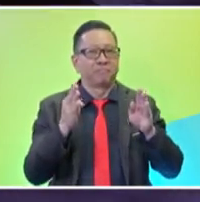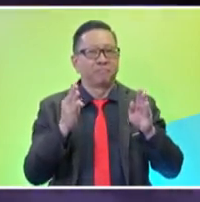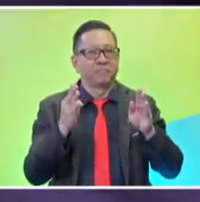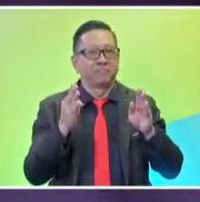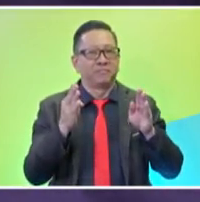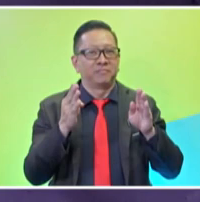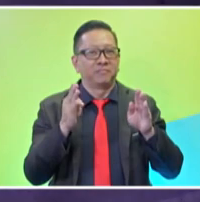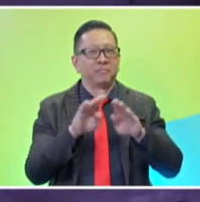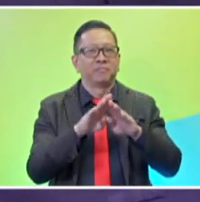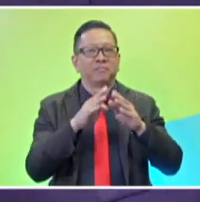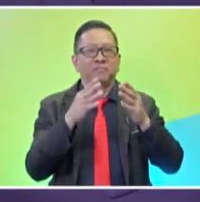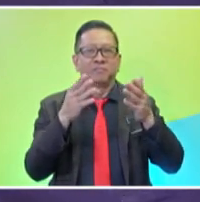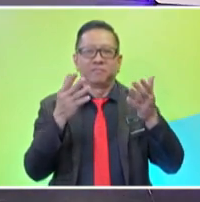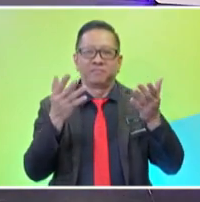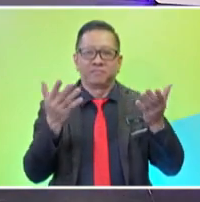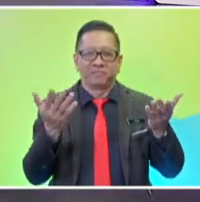jadi inilah